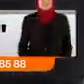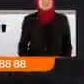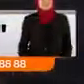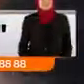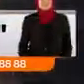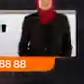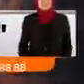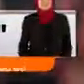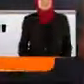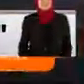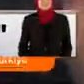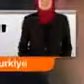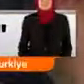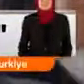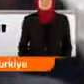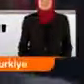o